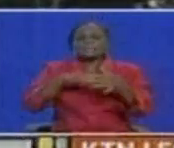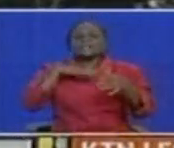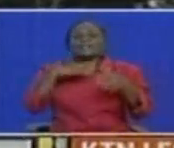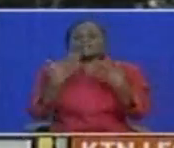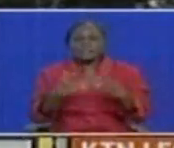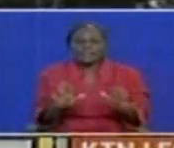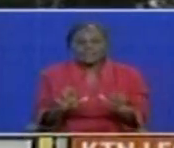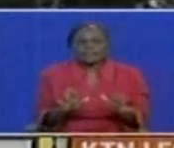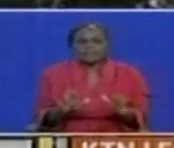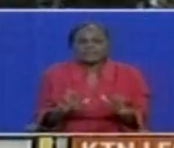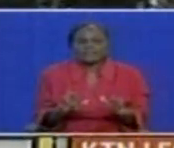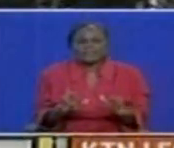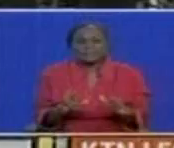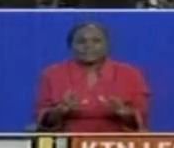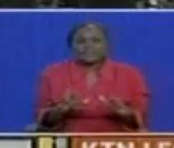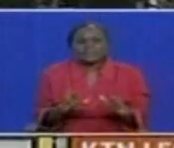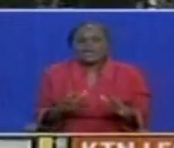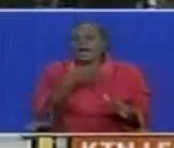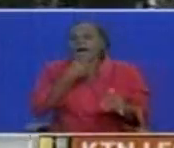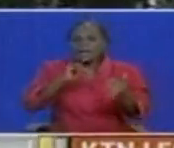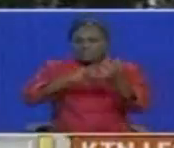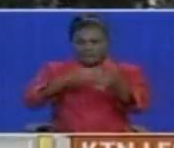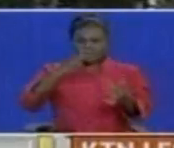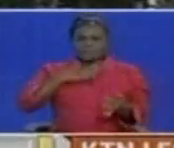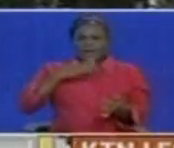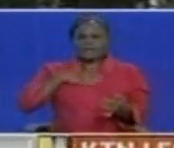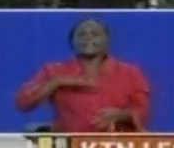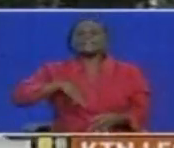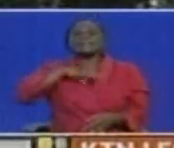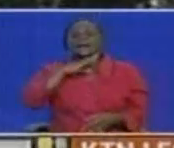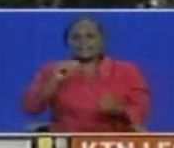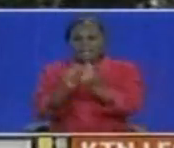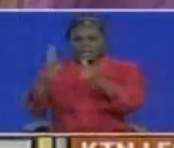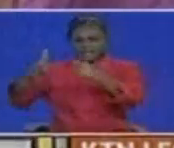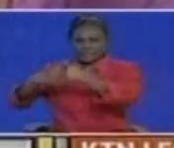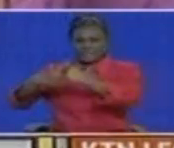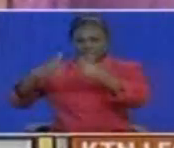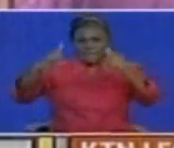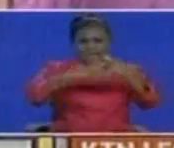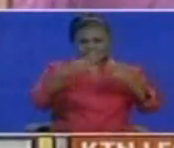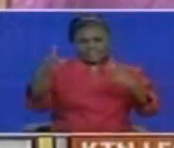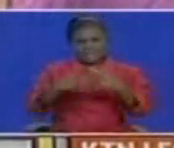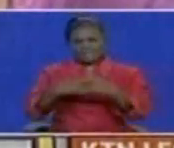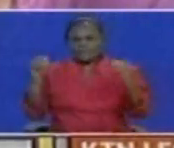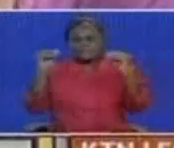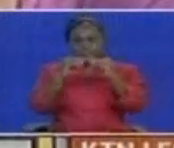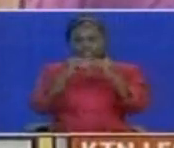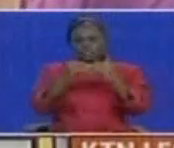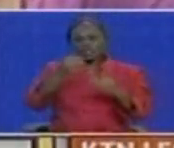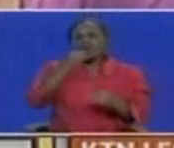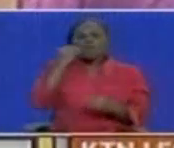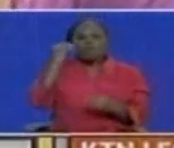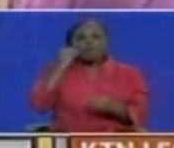gumu sana. Mume wangu aliaga dunia 1998. Wao hukutana katika boma ya